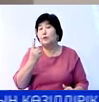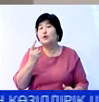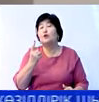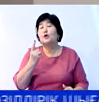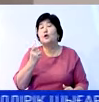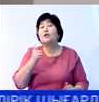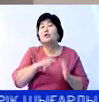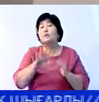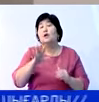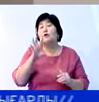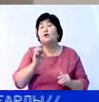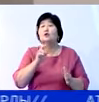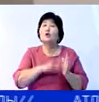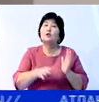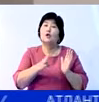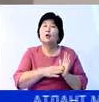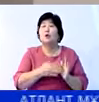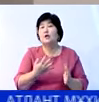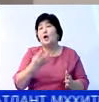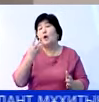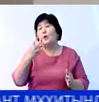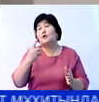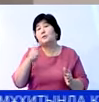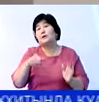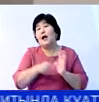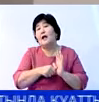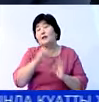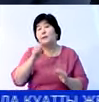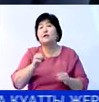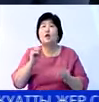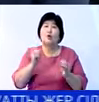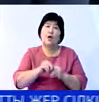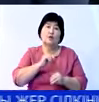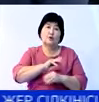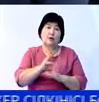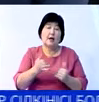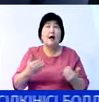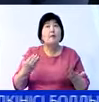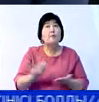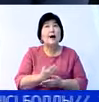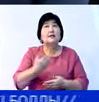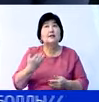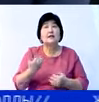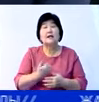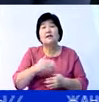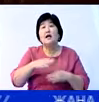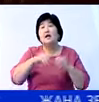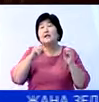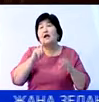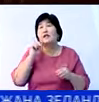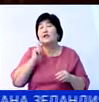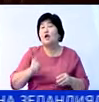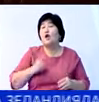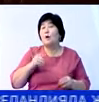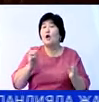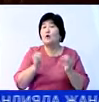1575-тің 499-ы немесе 31,6% тұрақты жұмыспен қамтылған. Басты жаңалық жастар тәжірибесіне өткен жас